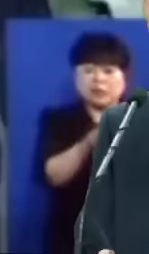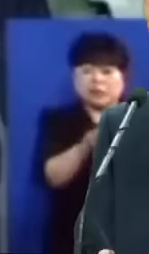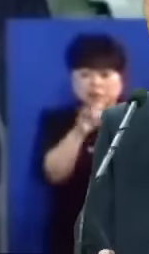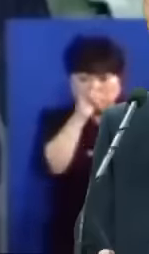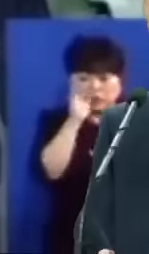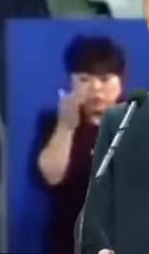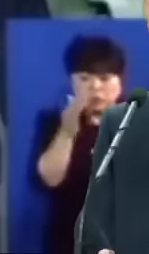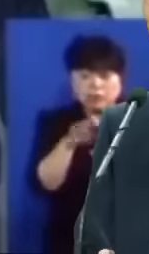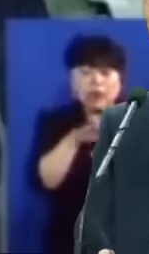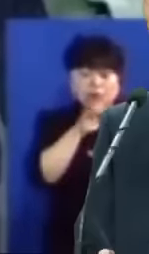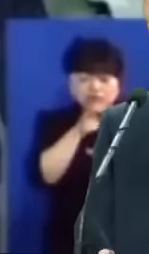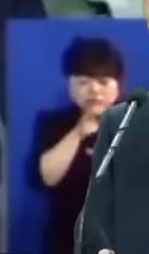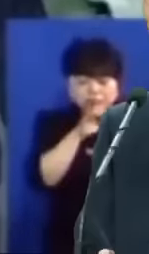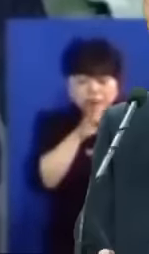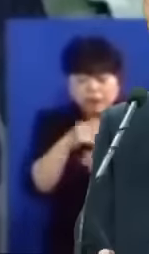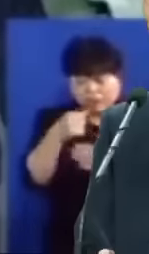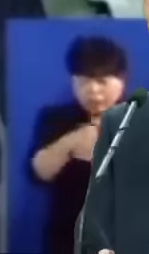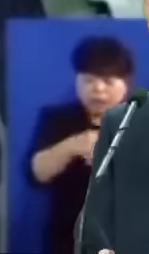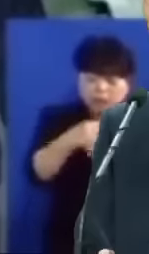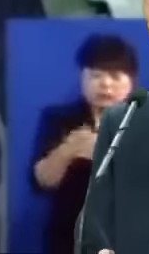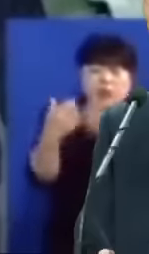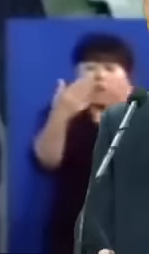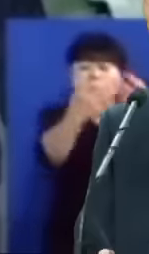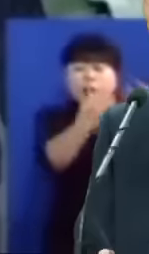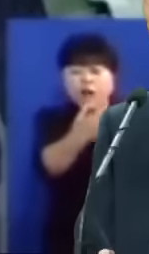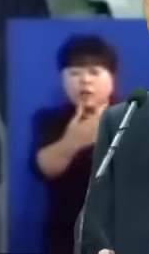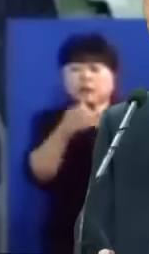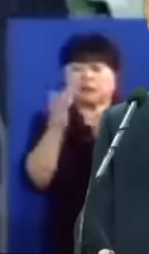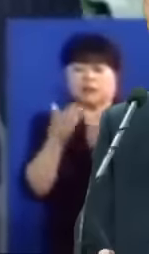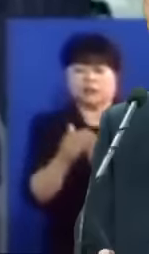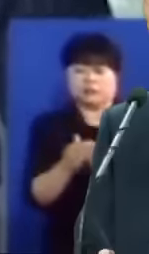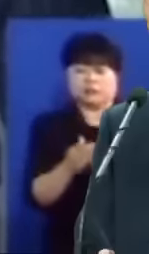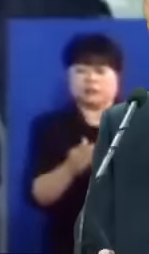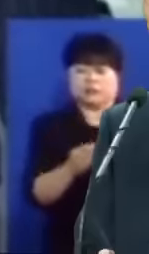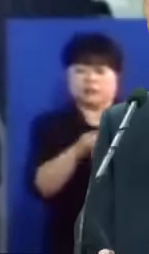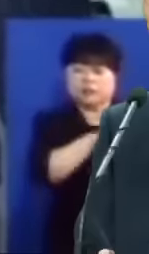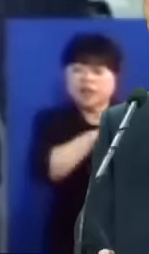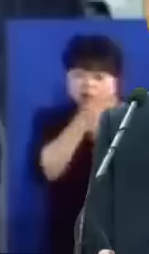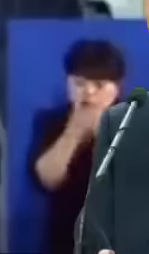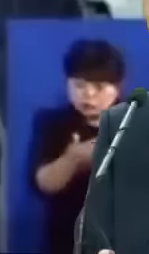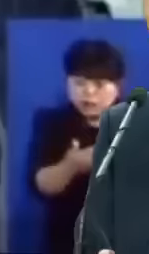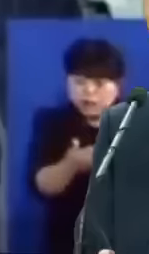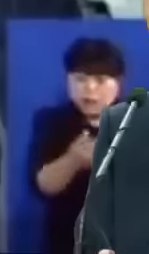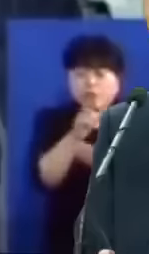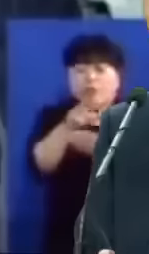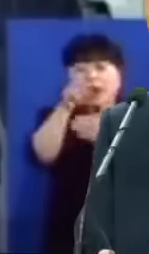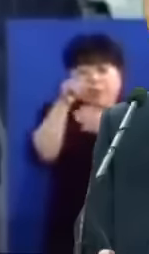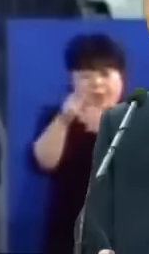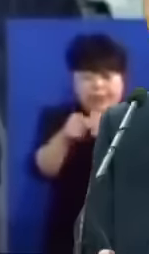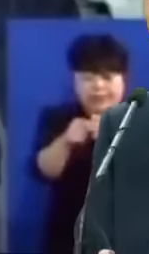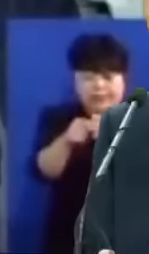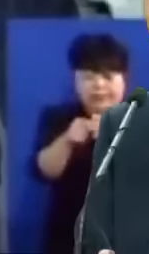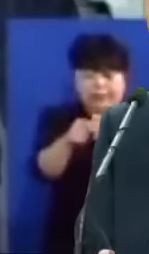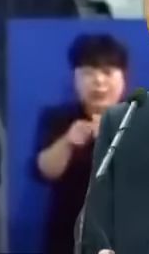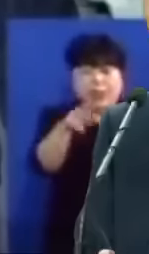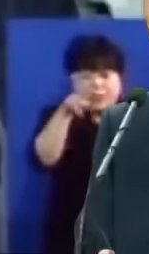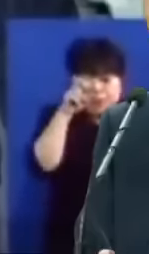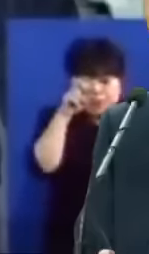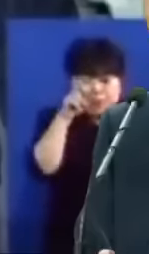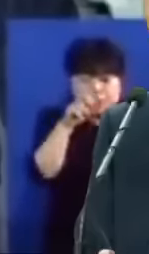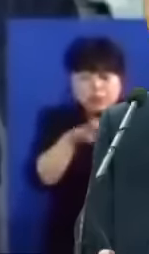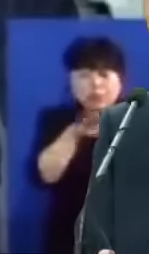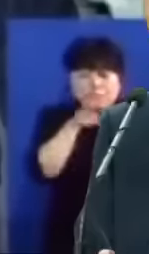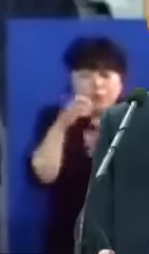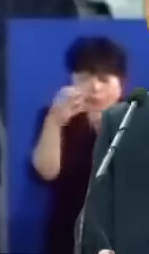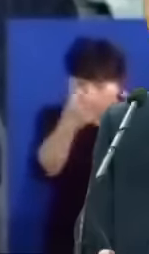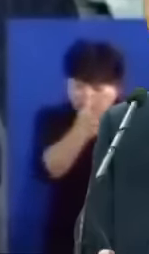되겠는데 원망과 탄식으로 꽉 들어찬 것입니다. 가장 중요한 것은 우리의 마음속에 미움과